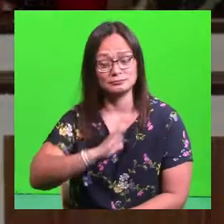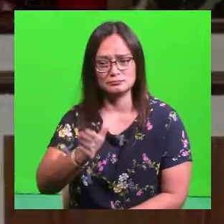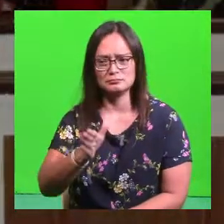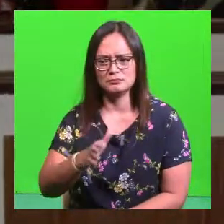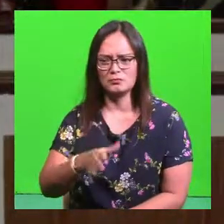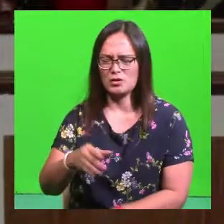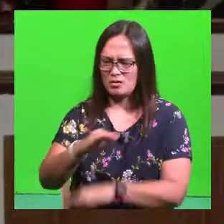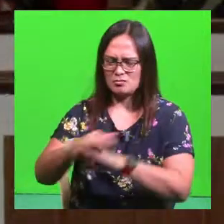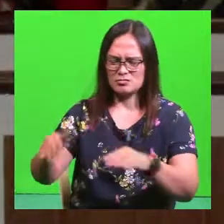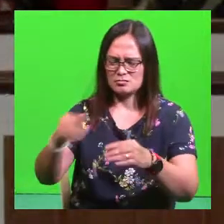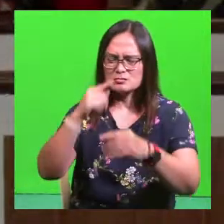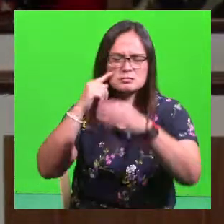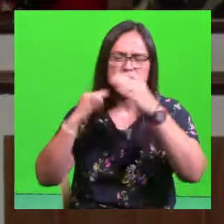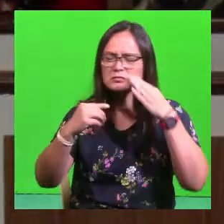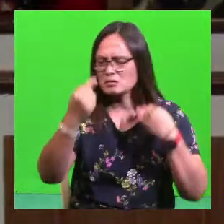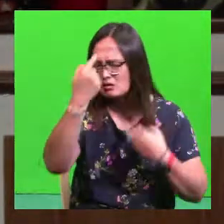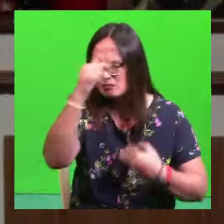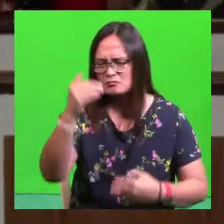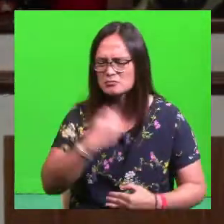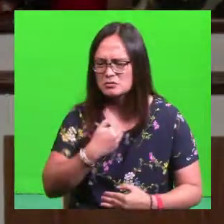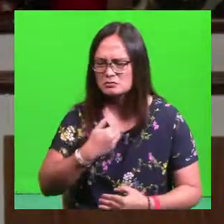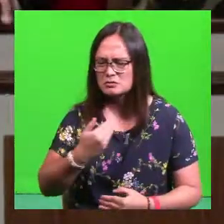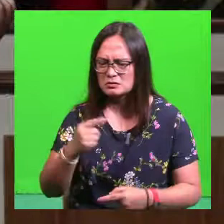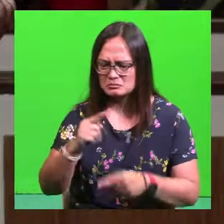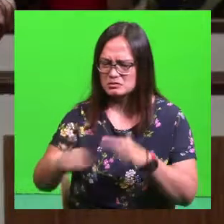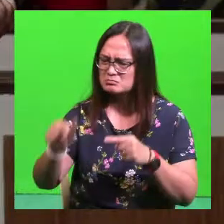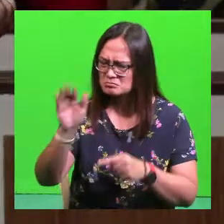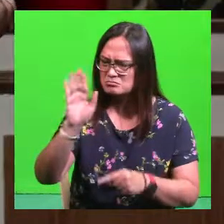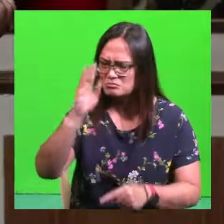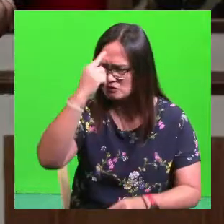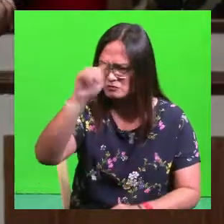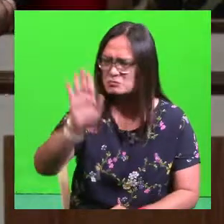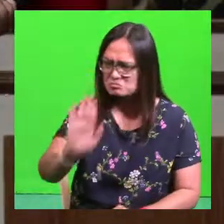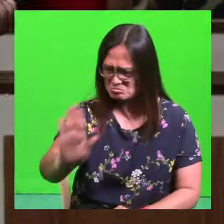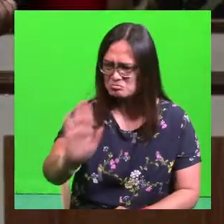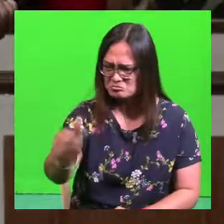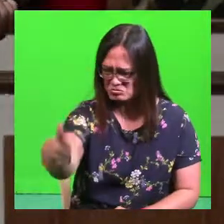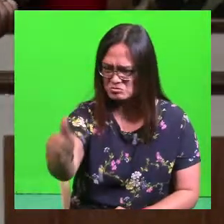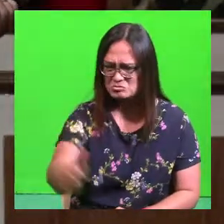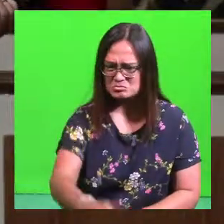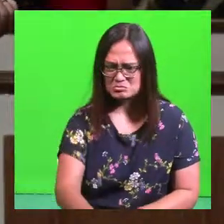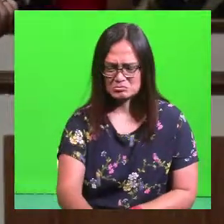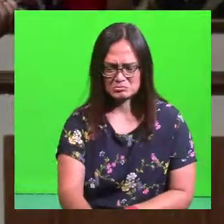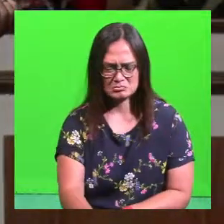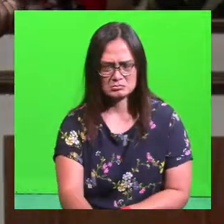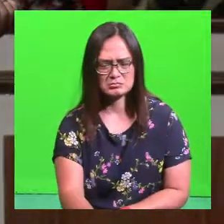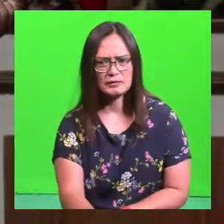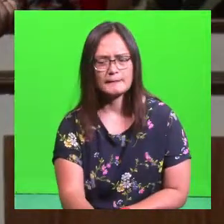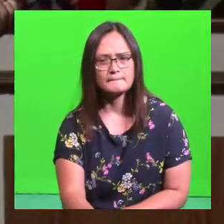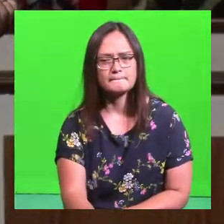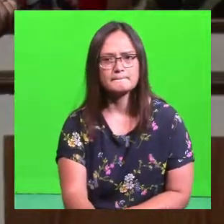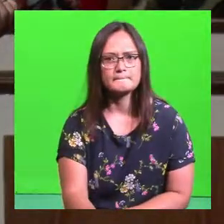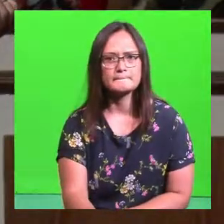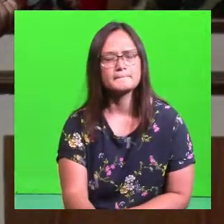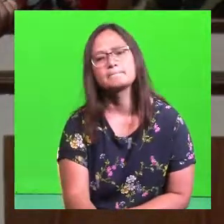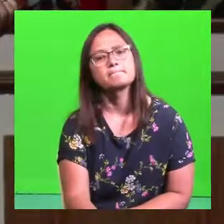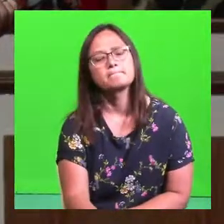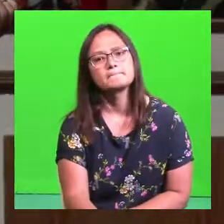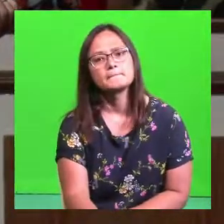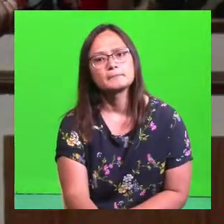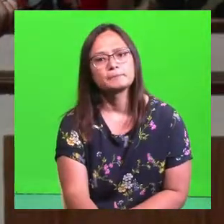in Galatians chapter 6 and verse 14, ano ang sabi ni Apostle Pablo? But God